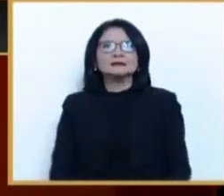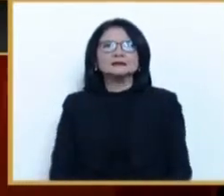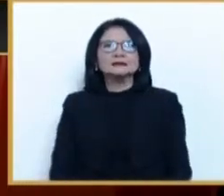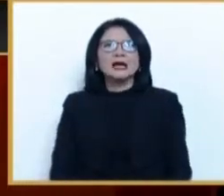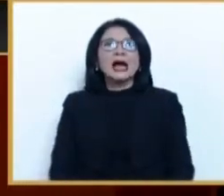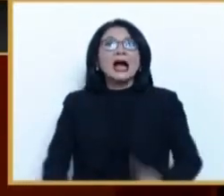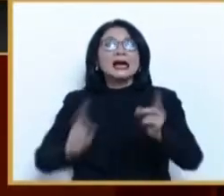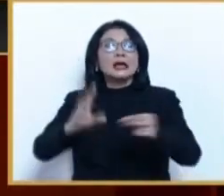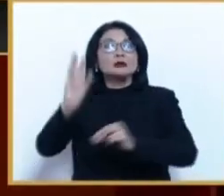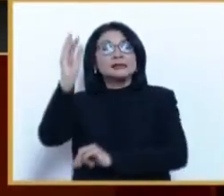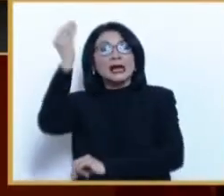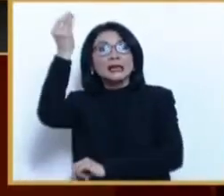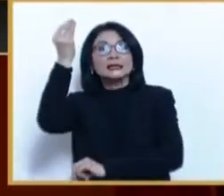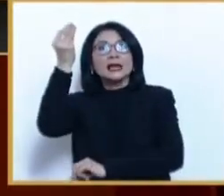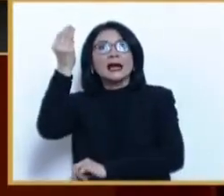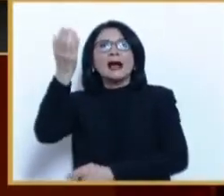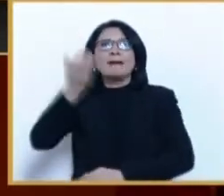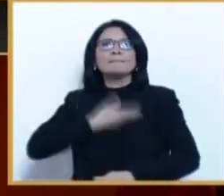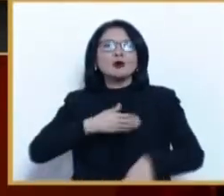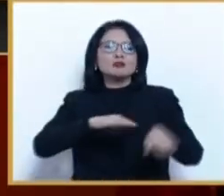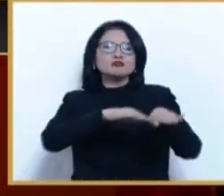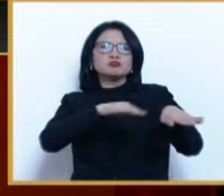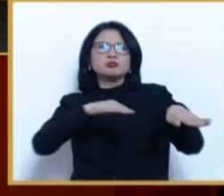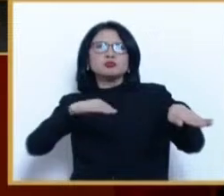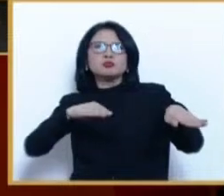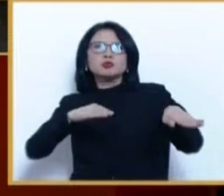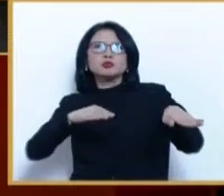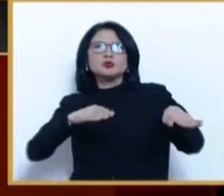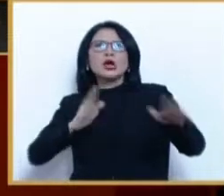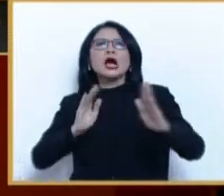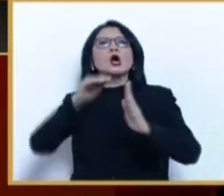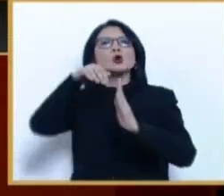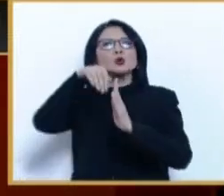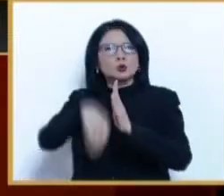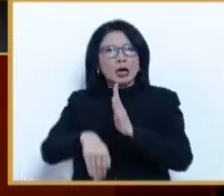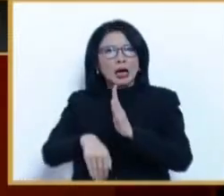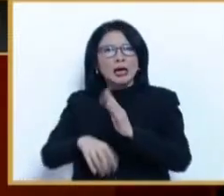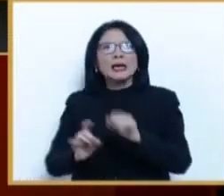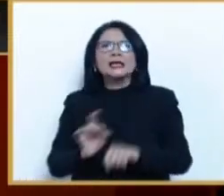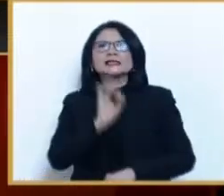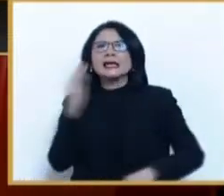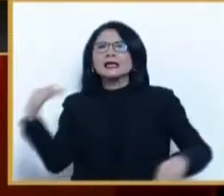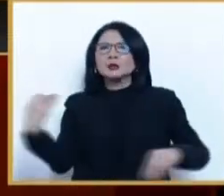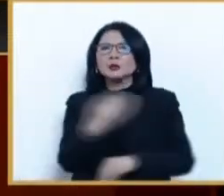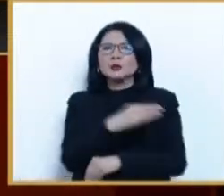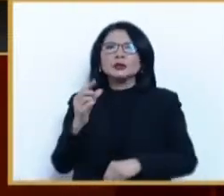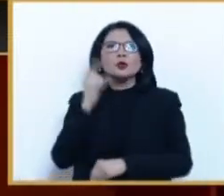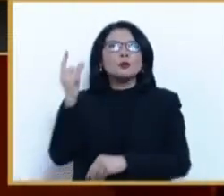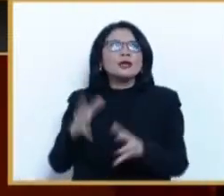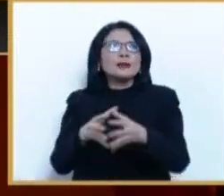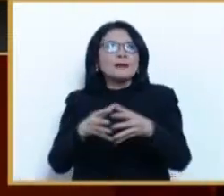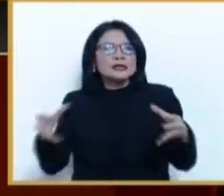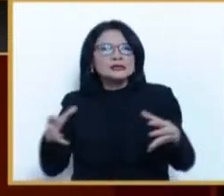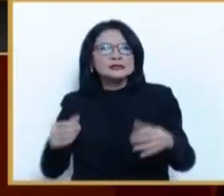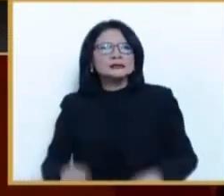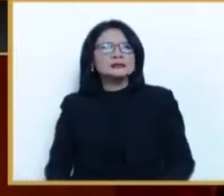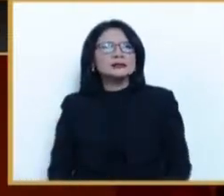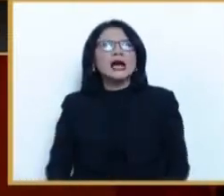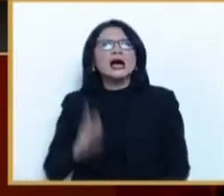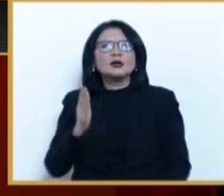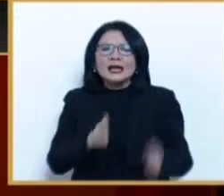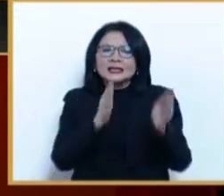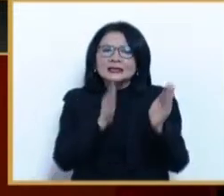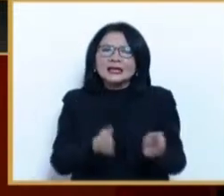kalau Jakarta mau mengurangi macet selain perluasan transportasi publik Mari benerin Tata